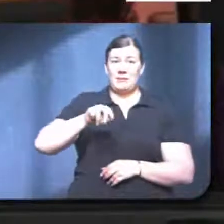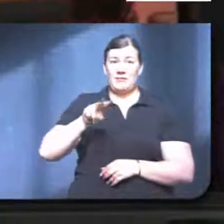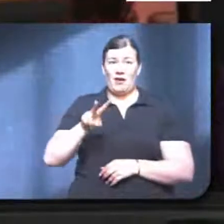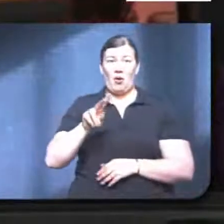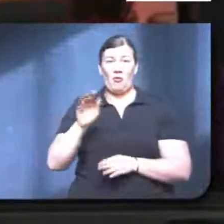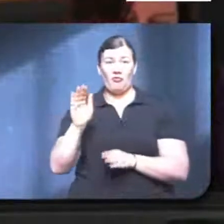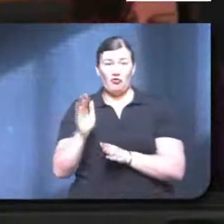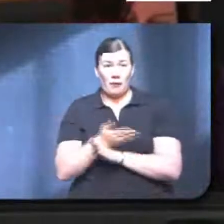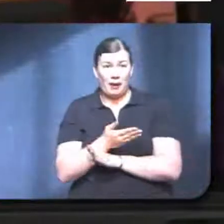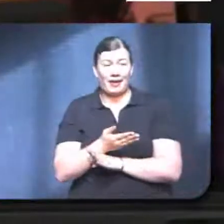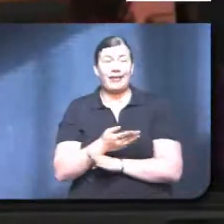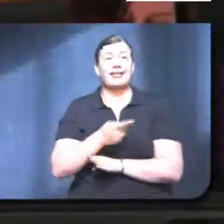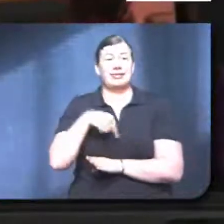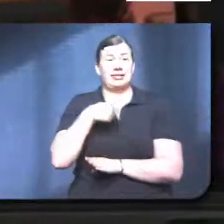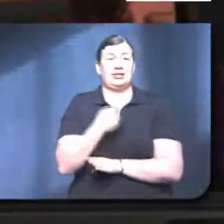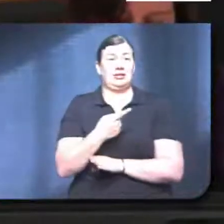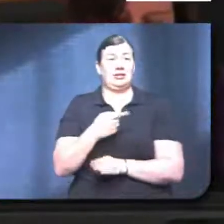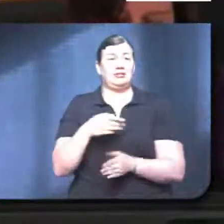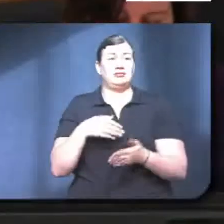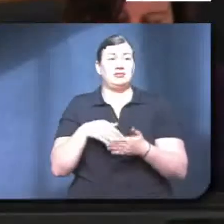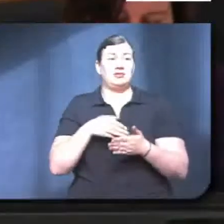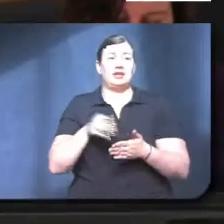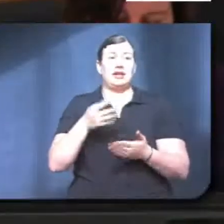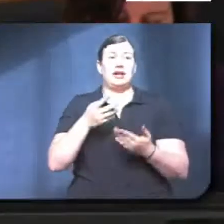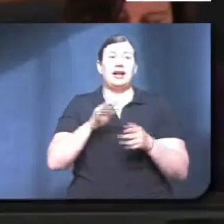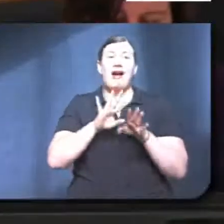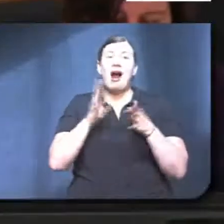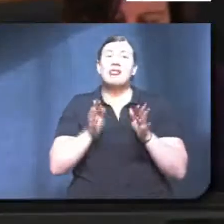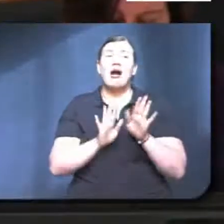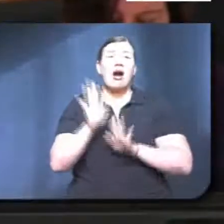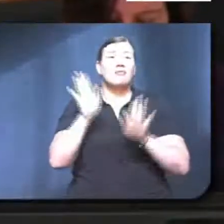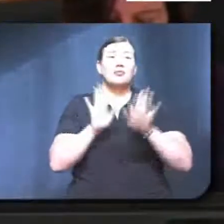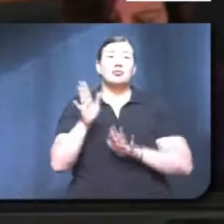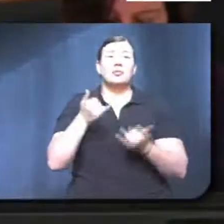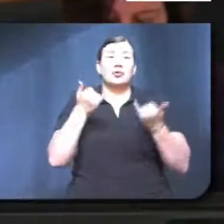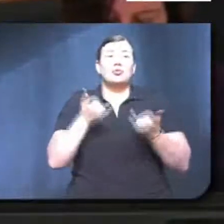SMV werden heute per TV geheim sein